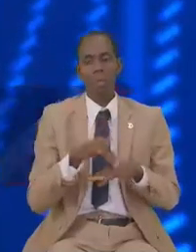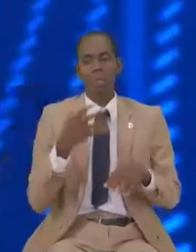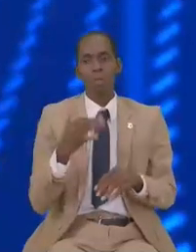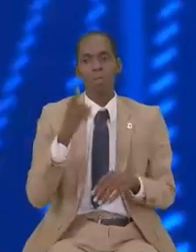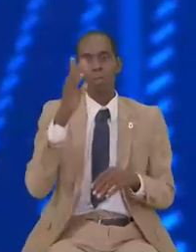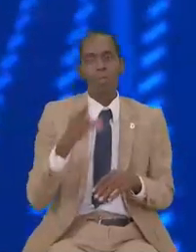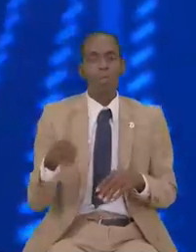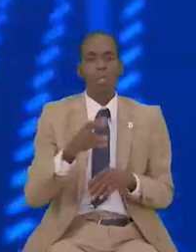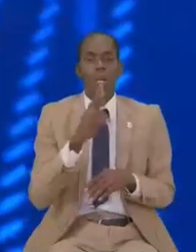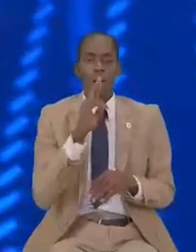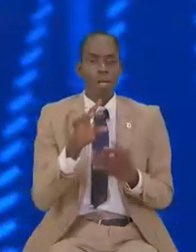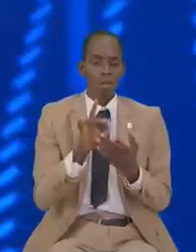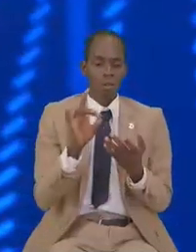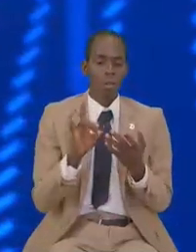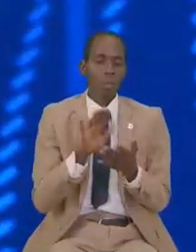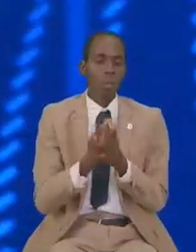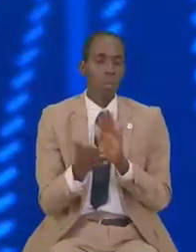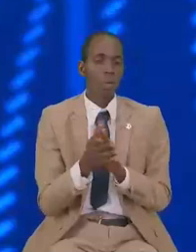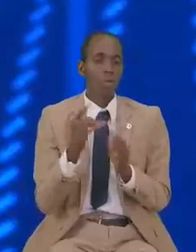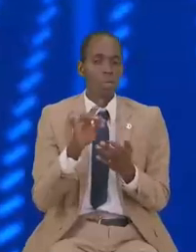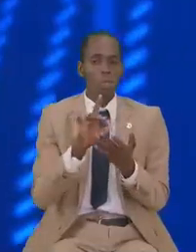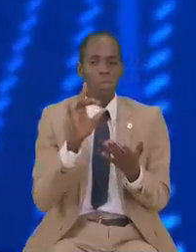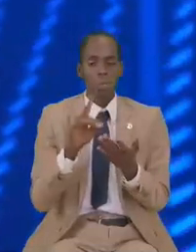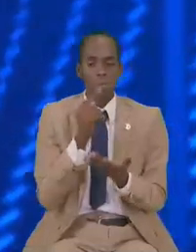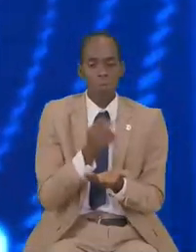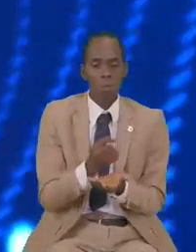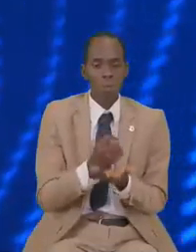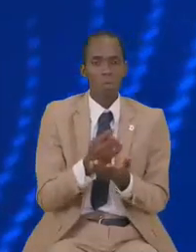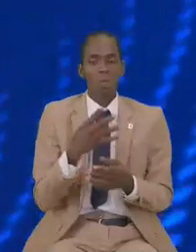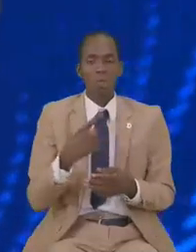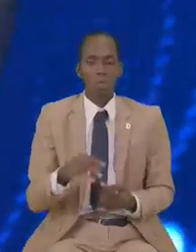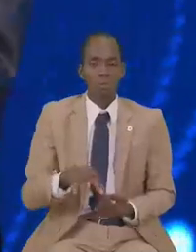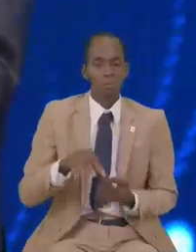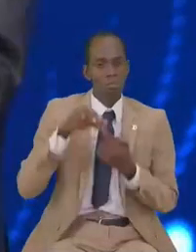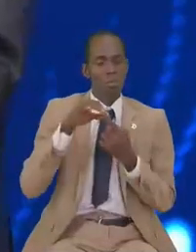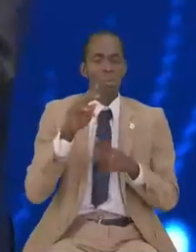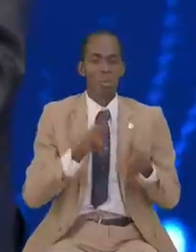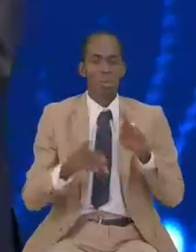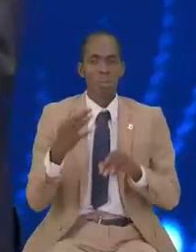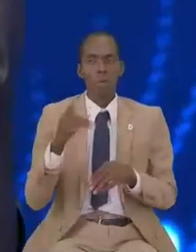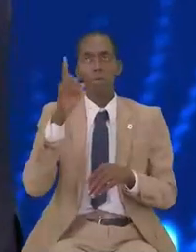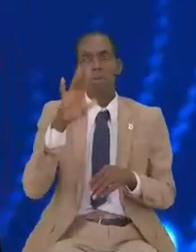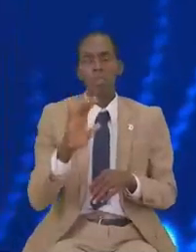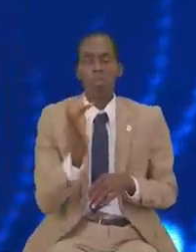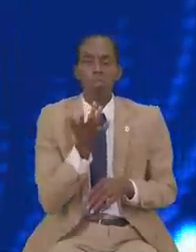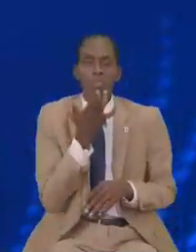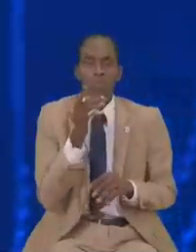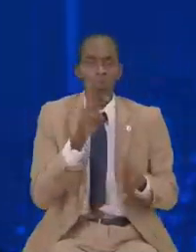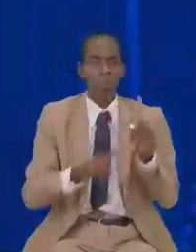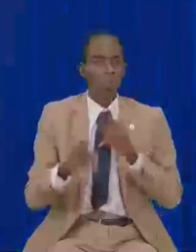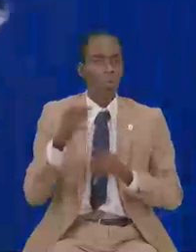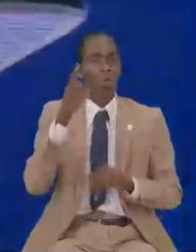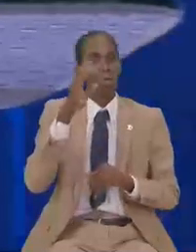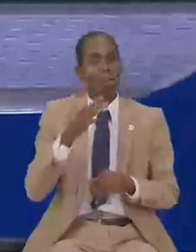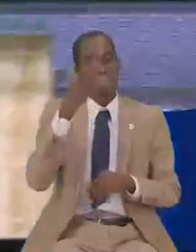les a choisis. Ils sont devenus le trésor choisi de Dieu, le peuple particulier acquis de Dieu, parce qu'ils